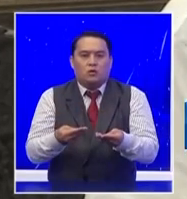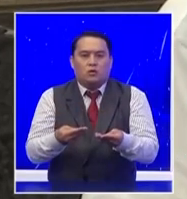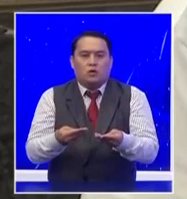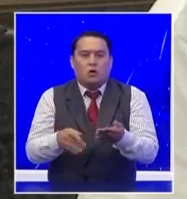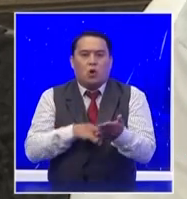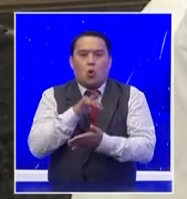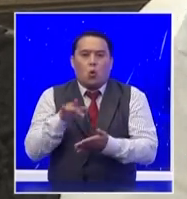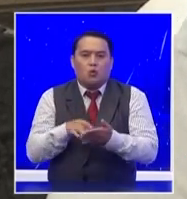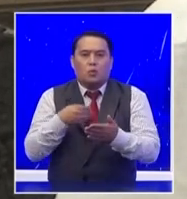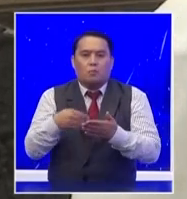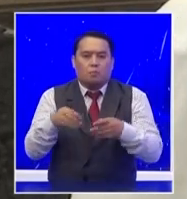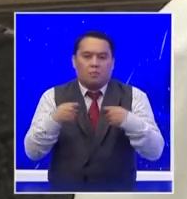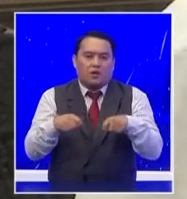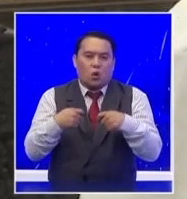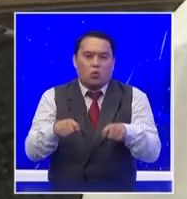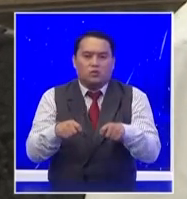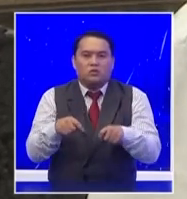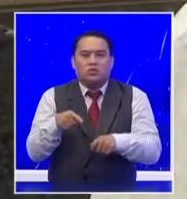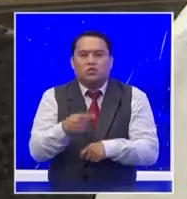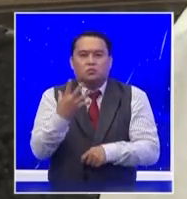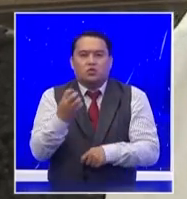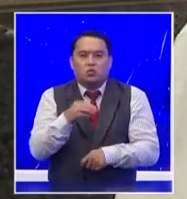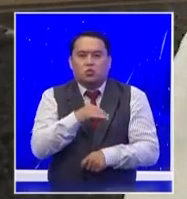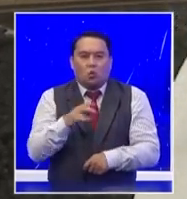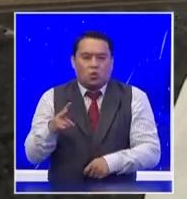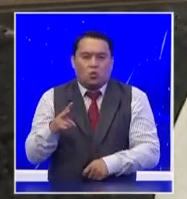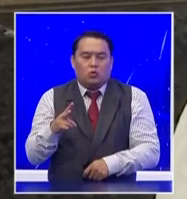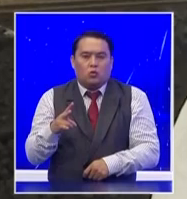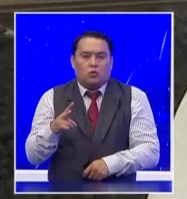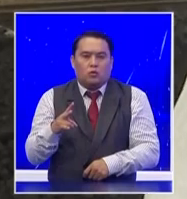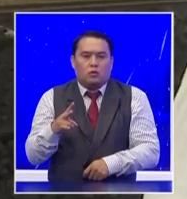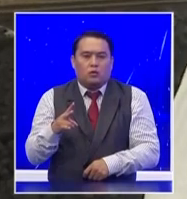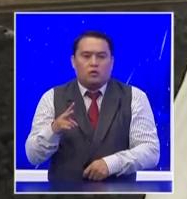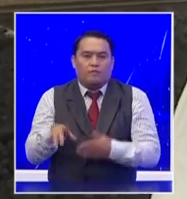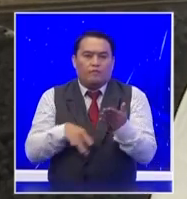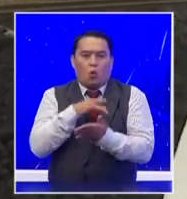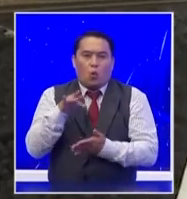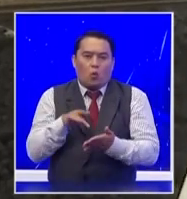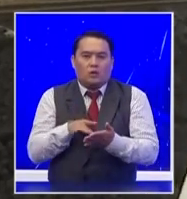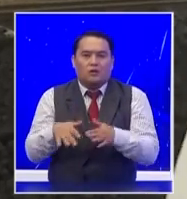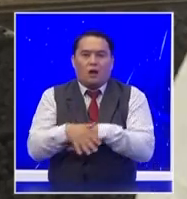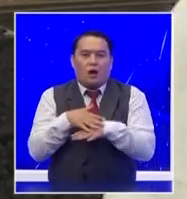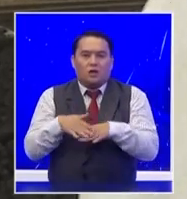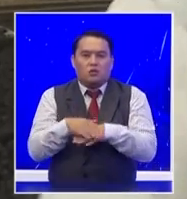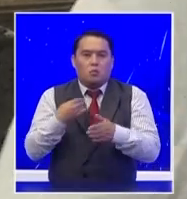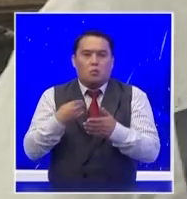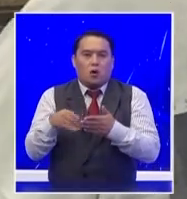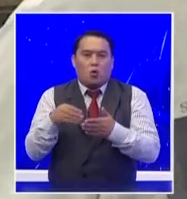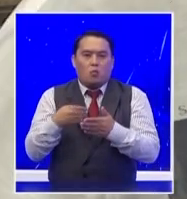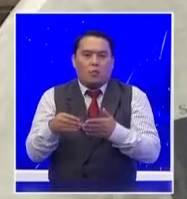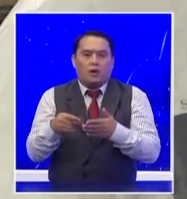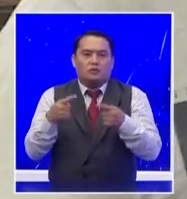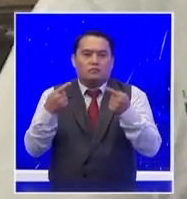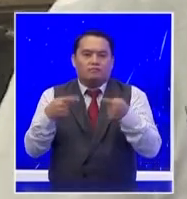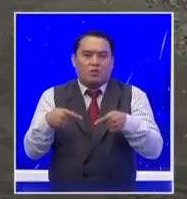иногородние. Остатка вот 1500 тонн. Но город, как бы население не берет на сегодняшний день,